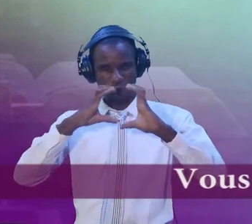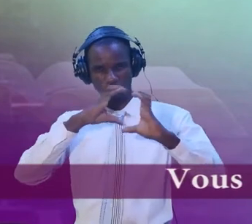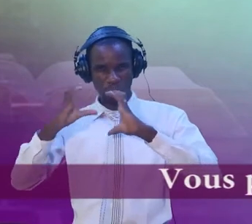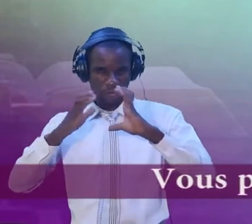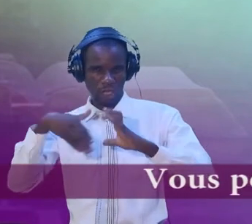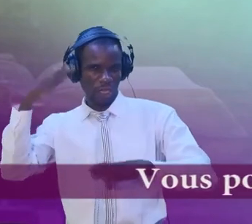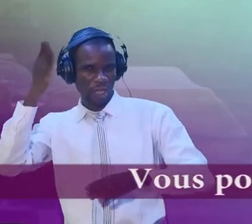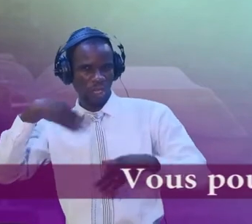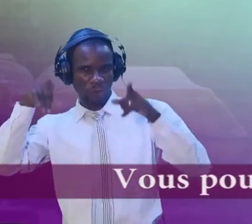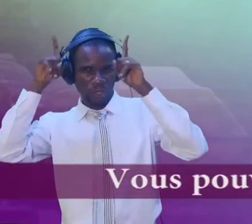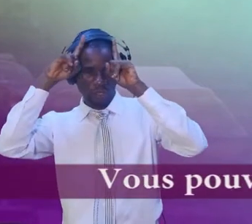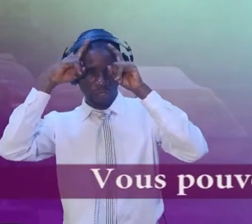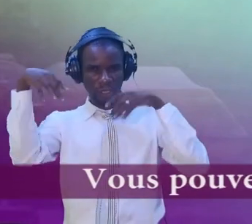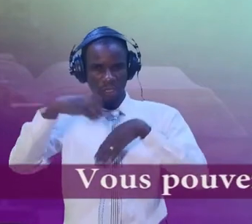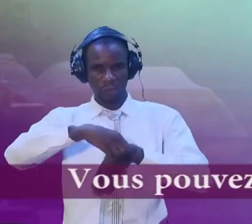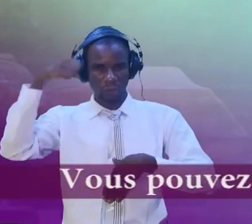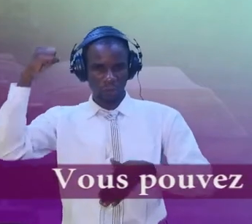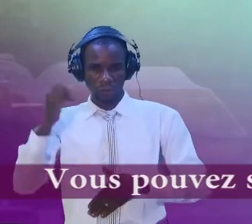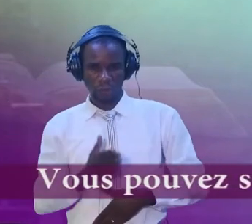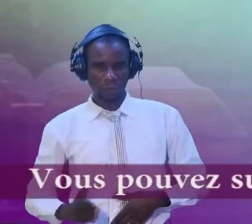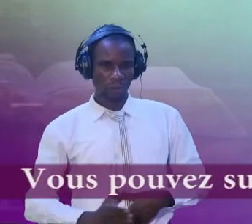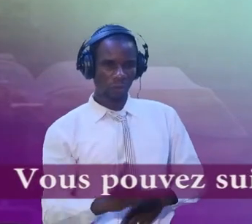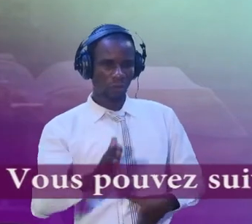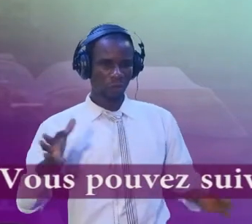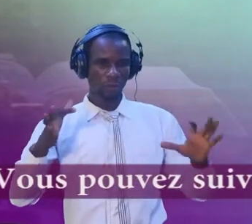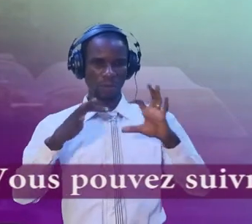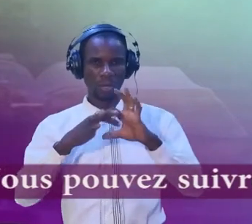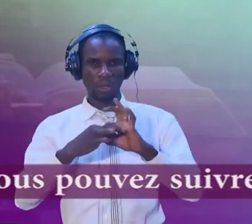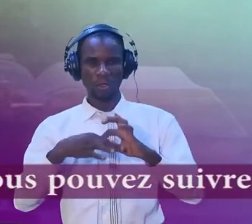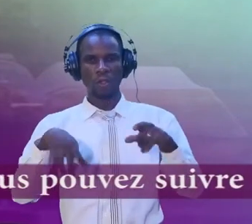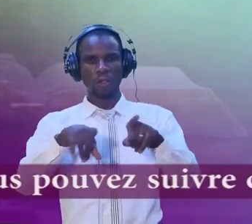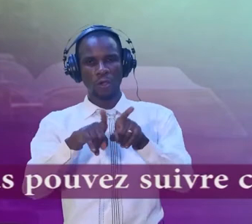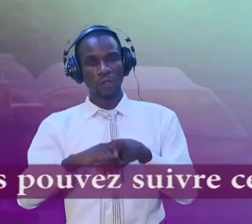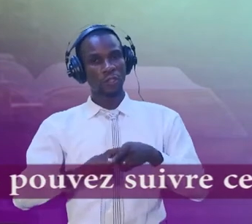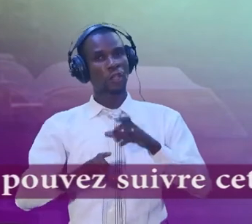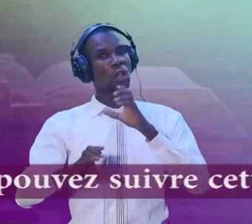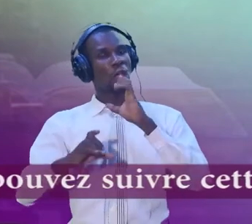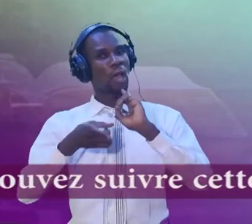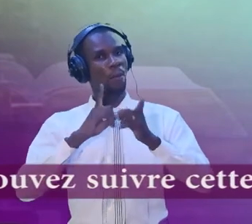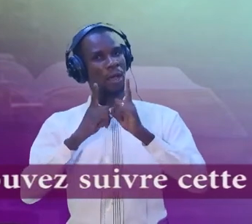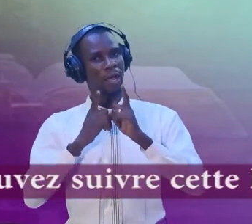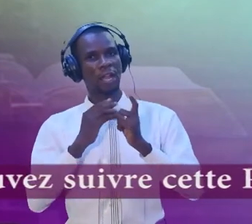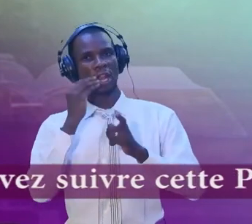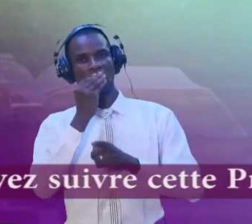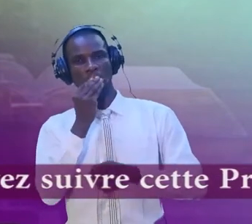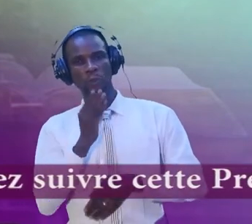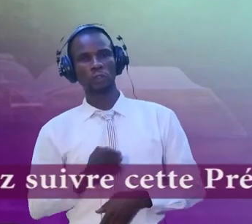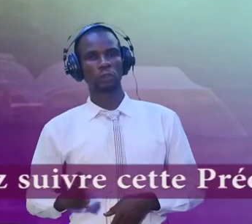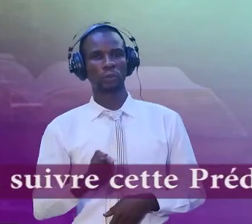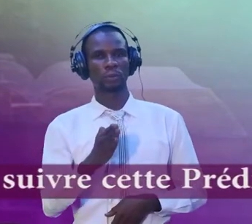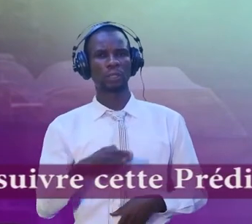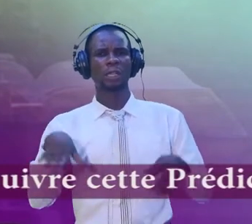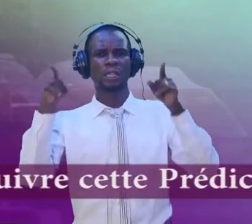alifanya mazungumzo ya giza pamoja na mwanamke kupitia nyoka. Akatumia